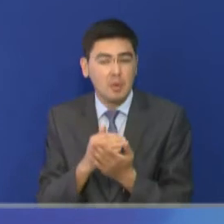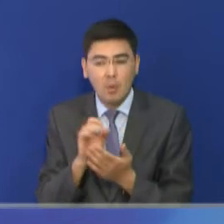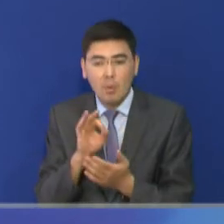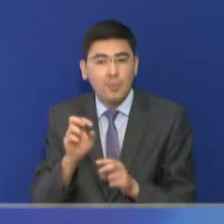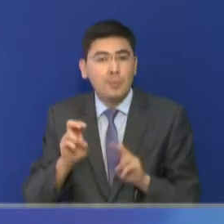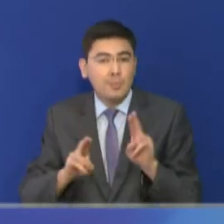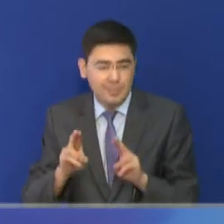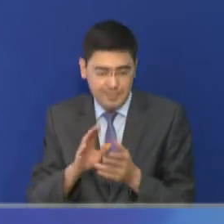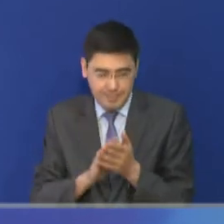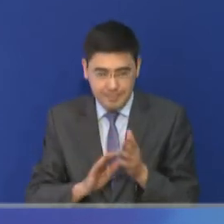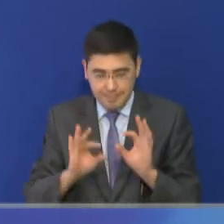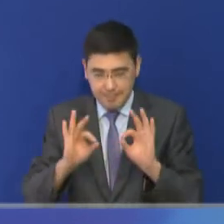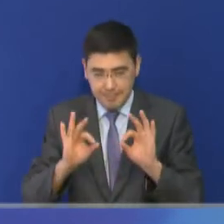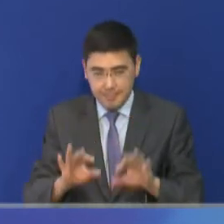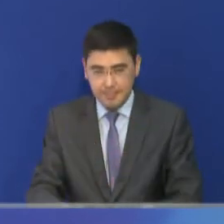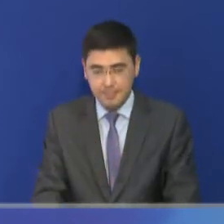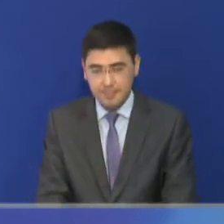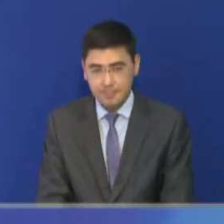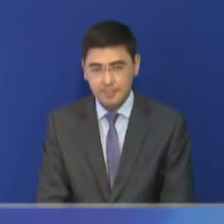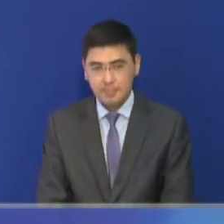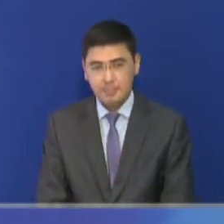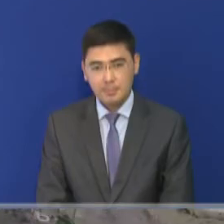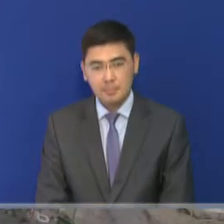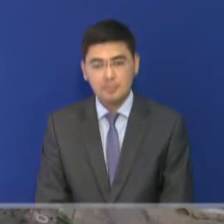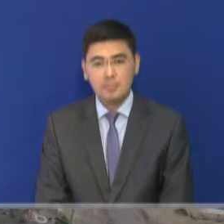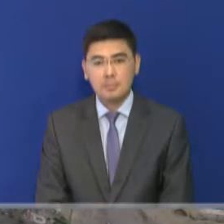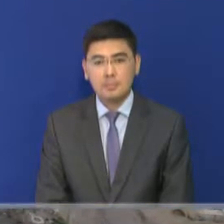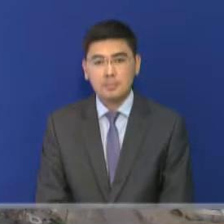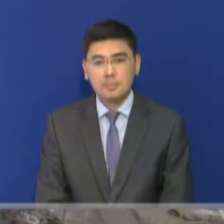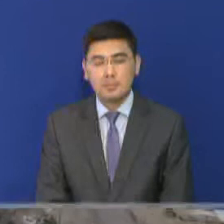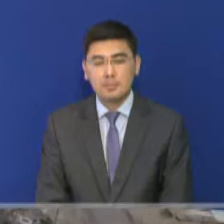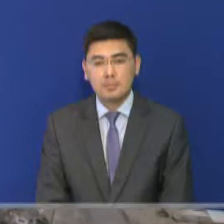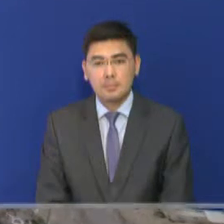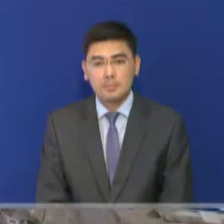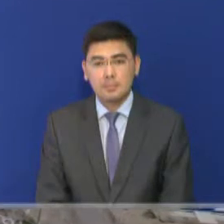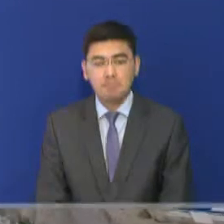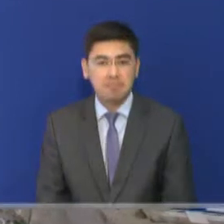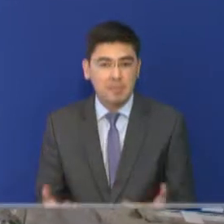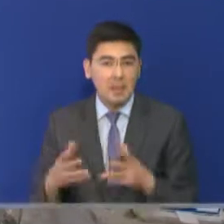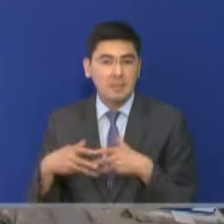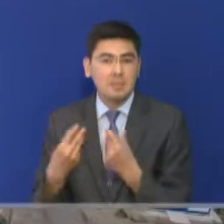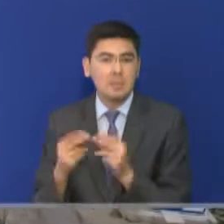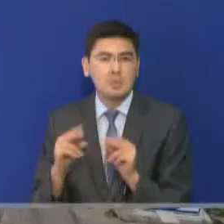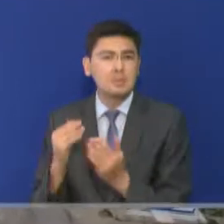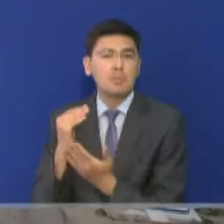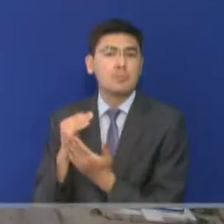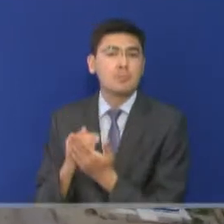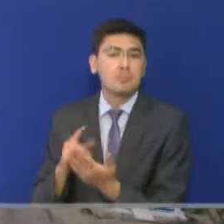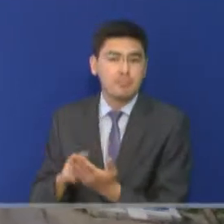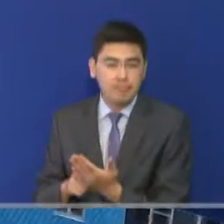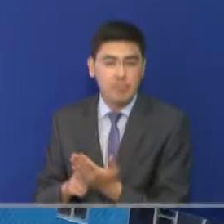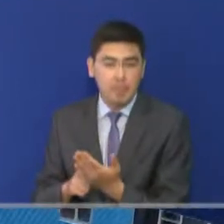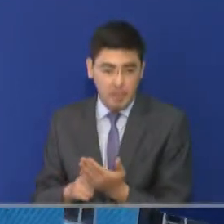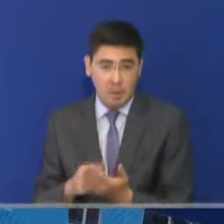жөнінде толығырақ келесі бейнематериалдан көре аласыздар. Естеріңізге сала кетсек, бақытты отбасы бағдарламасының 2-ші